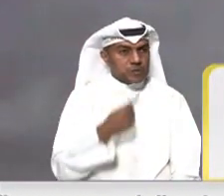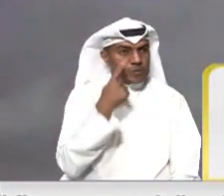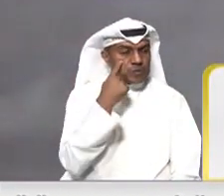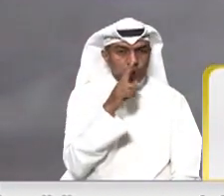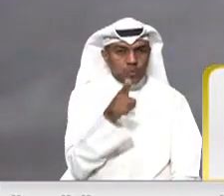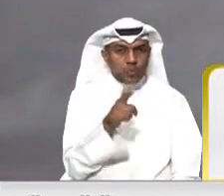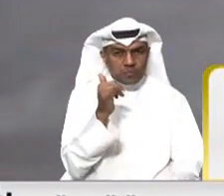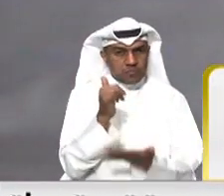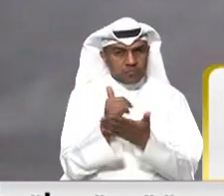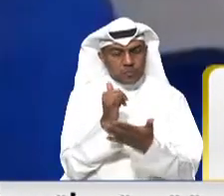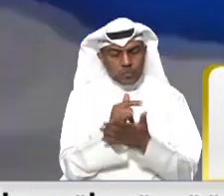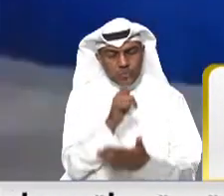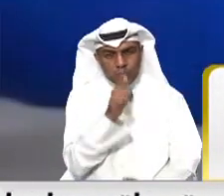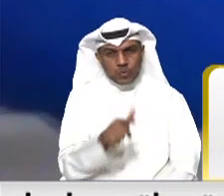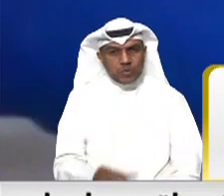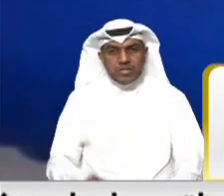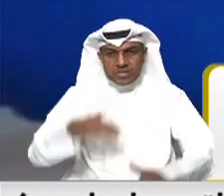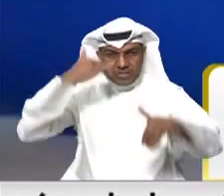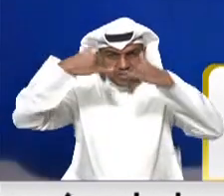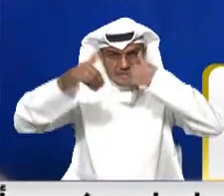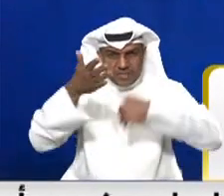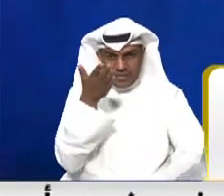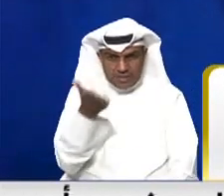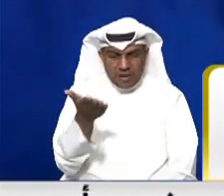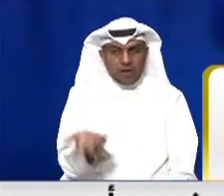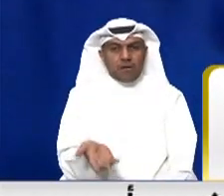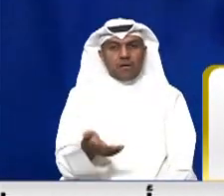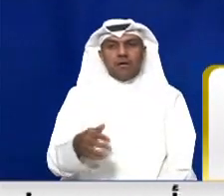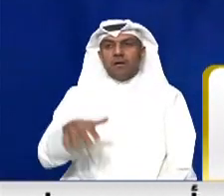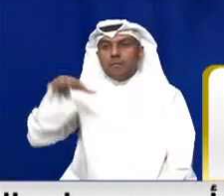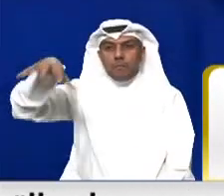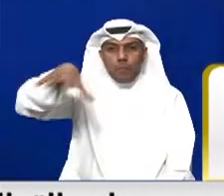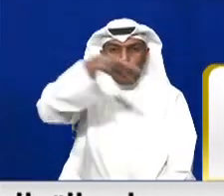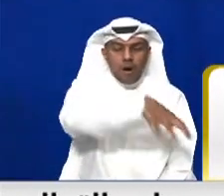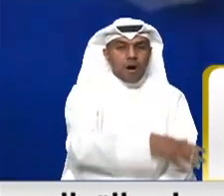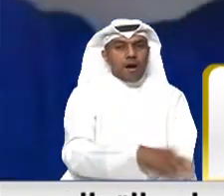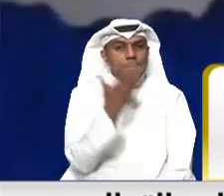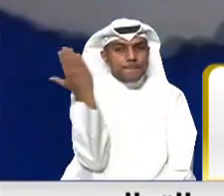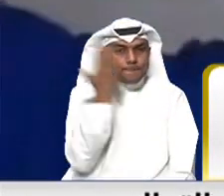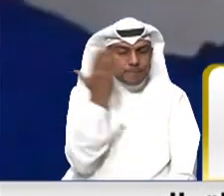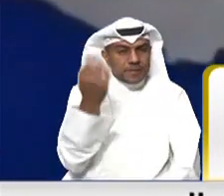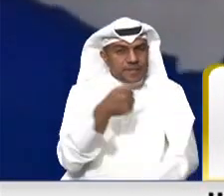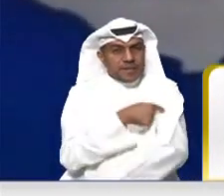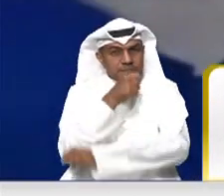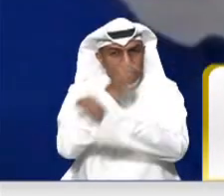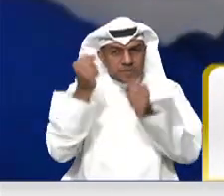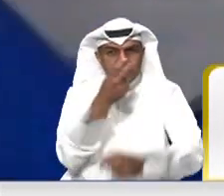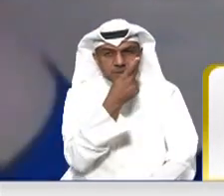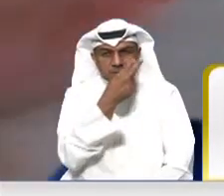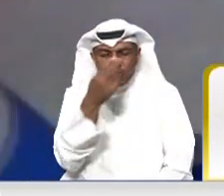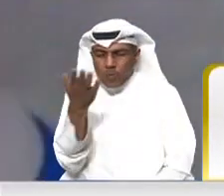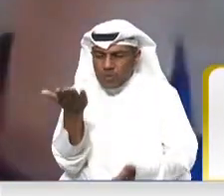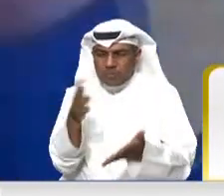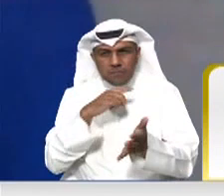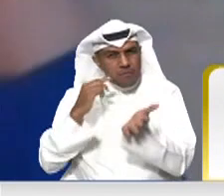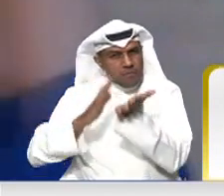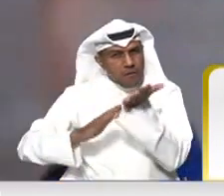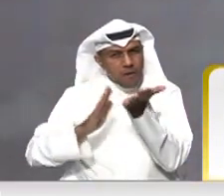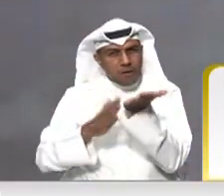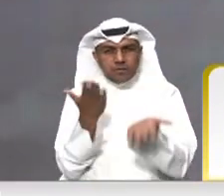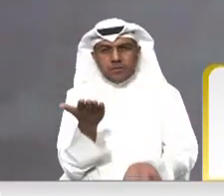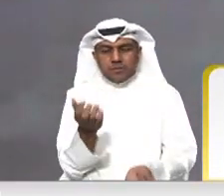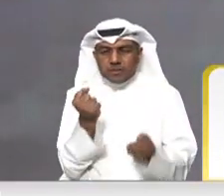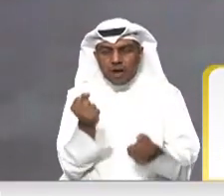ان الشوارع والاماكن العامه في خان يونس تمتلئ بالذخائر غير المنفجره مما